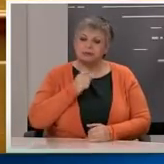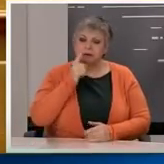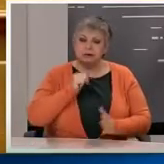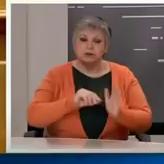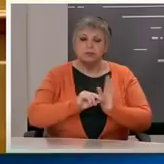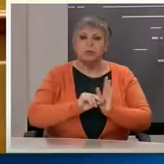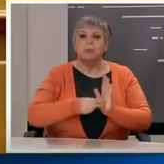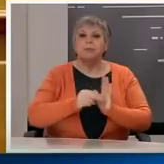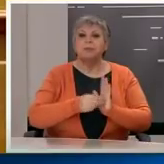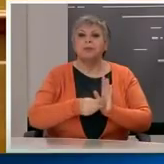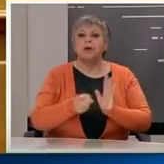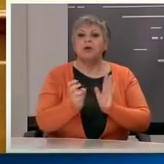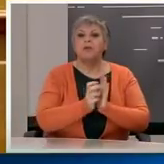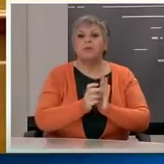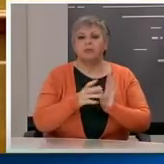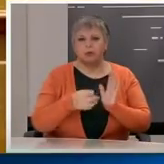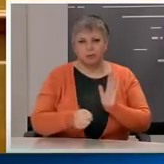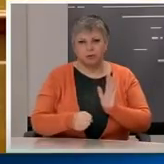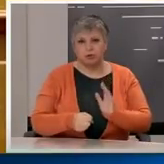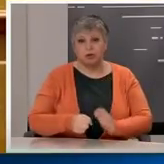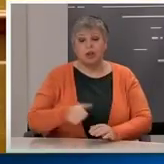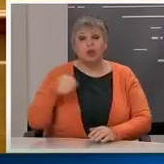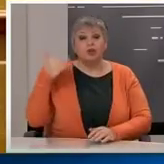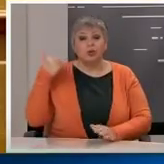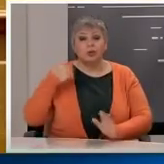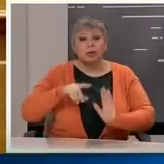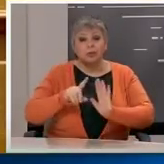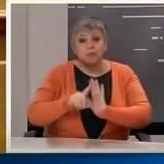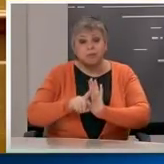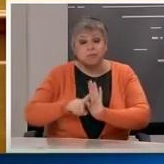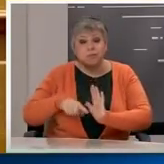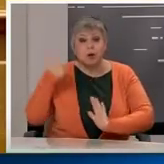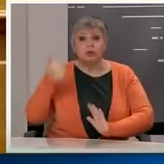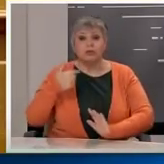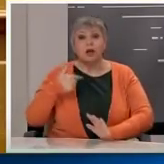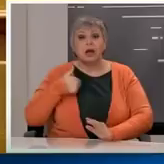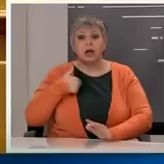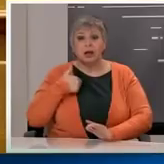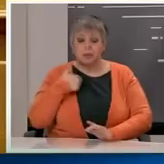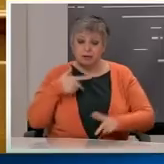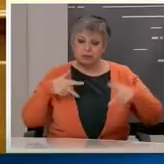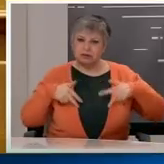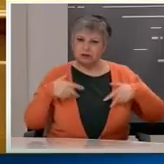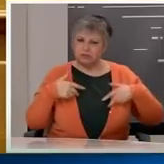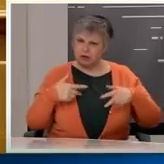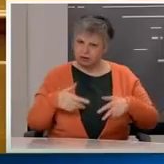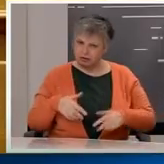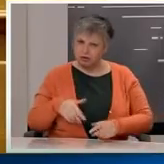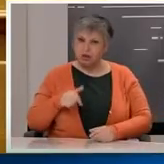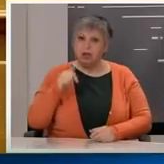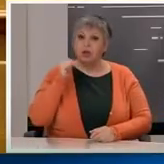για πρώτη φορά αυτή η κυβέρνηση έβγαλε από τη μέση